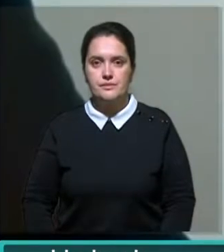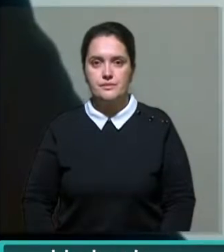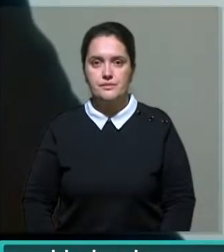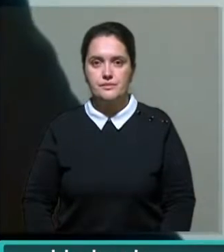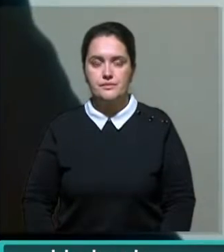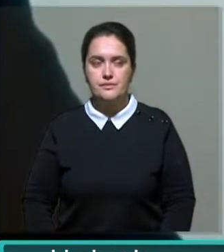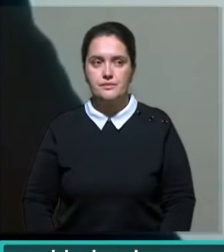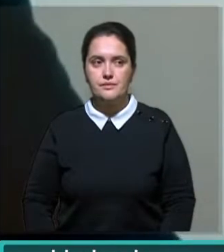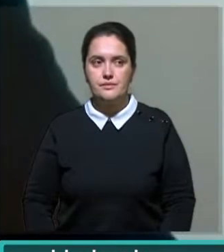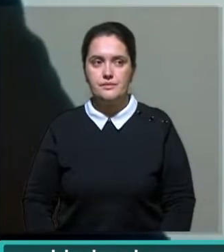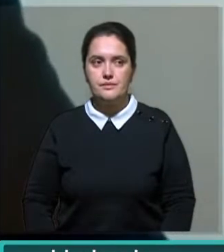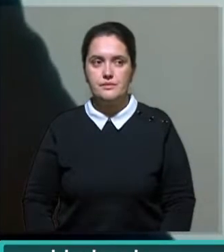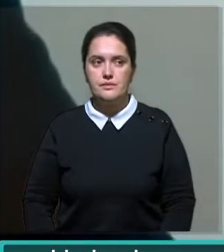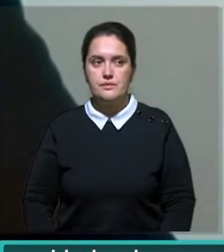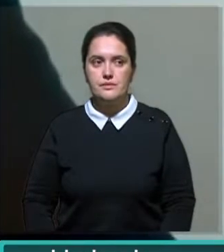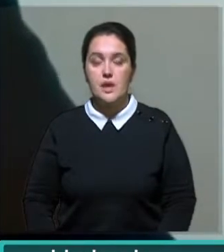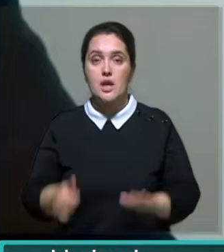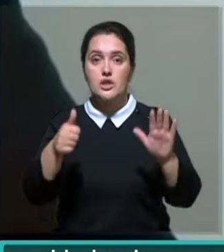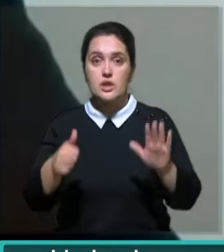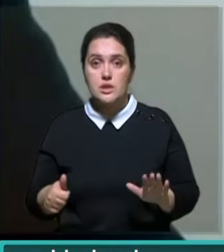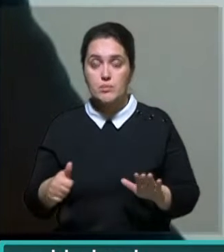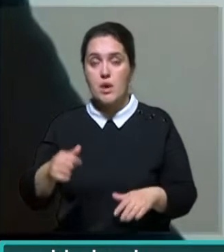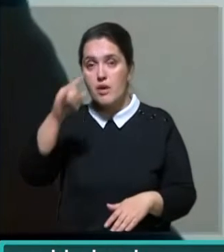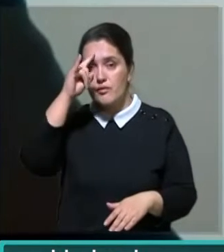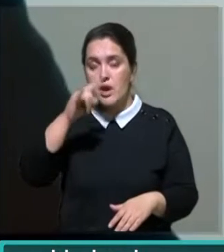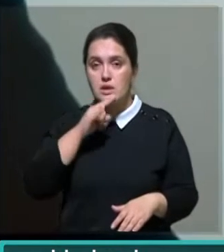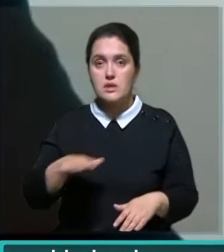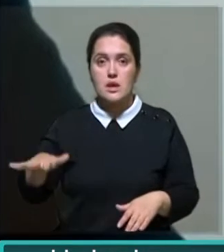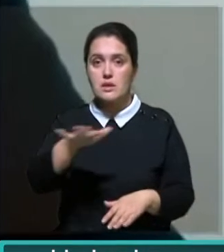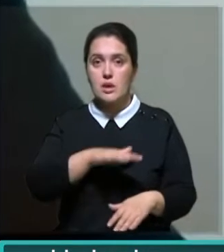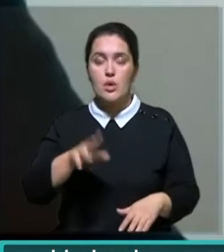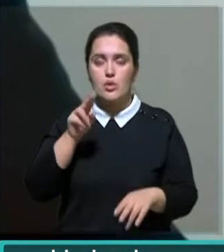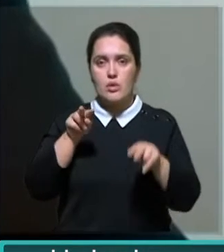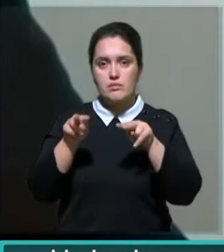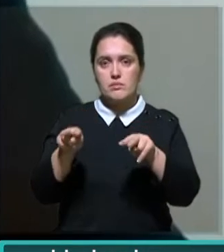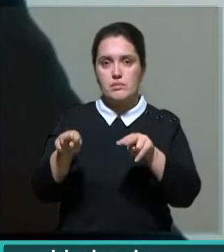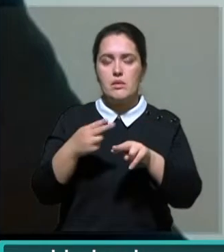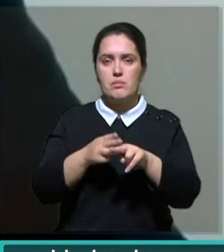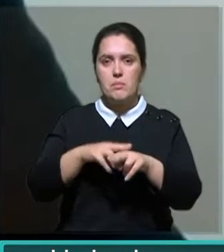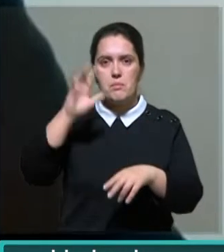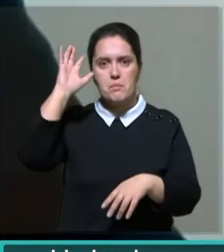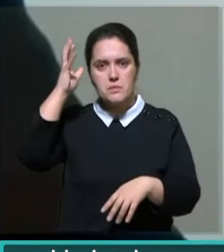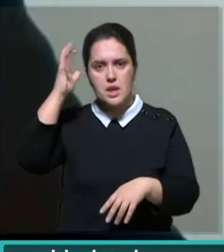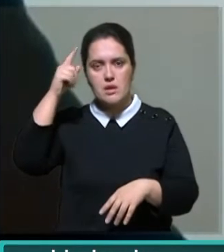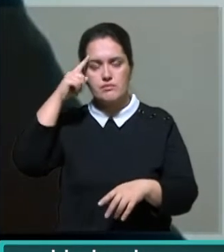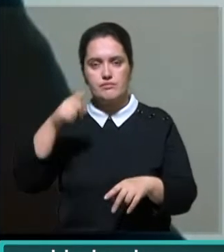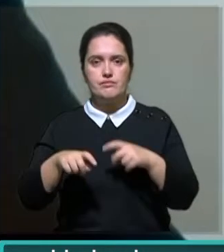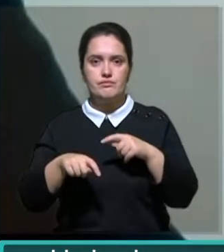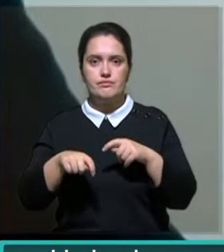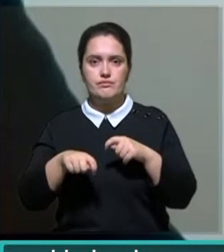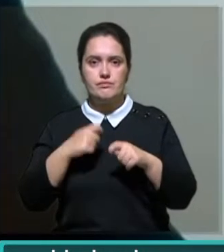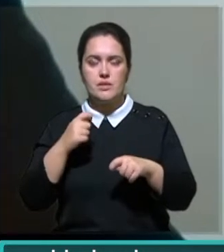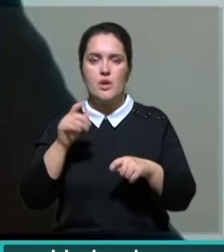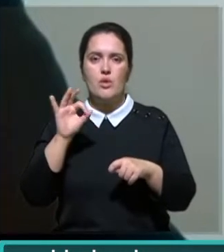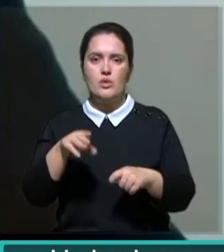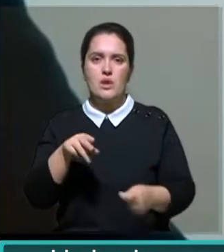На первое полугодие в нашей стране количество лиц, которые состоят на динамическом наблюдении по поводу психических расстройств вследствие употребления